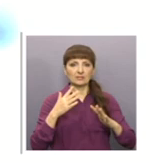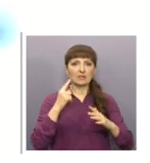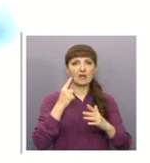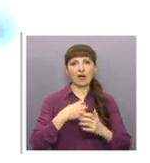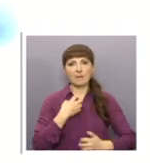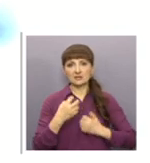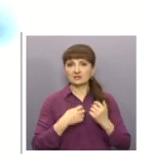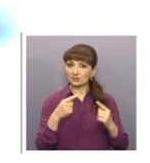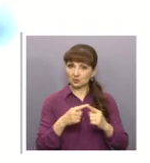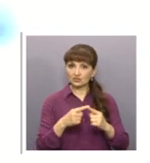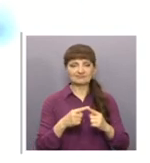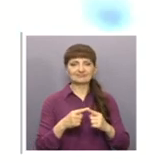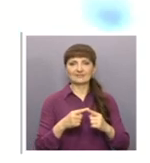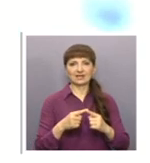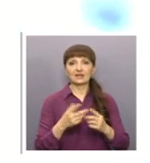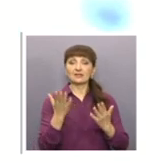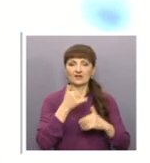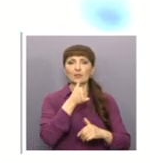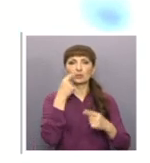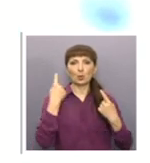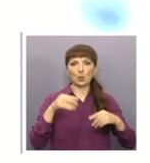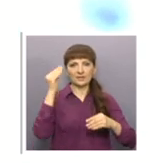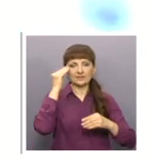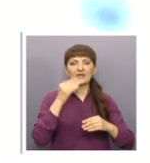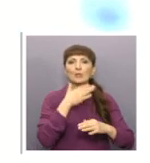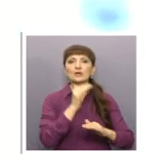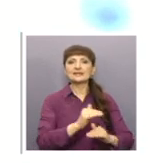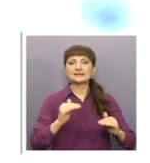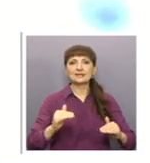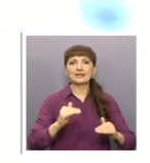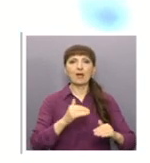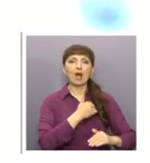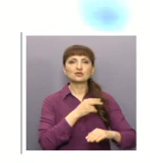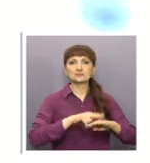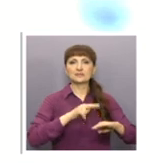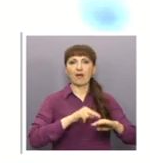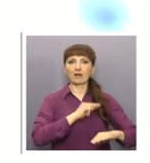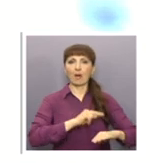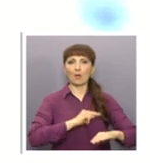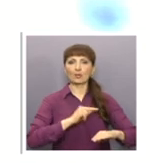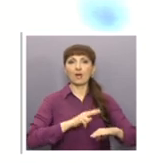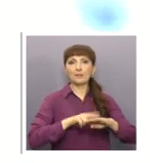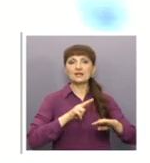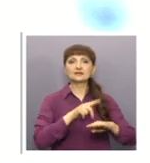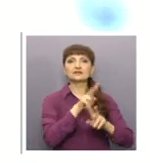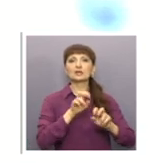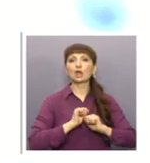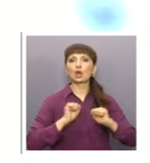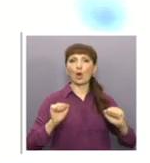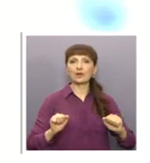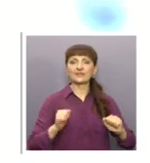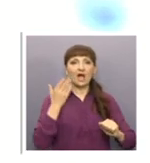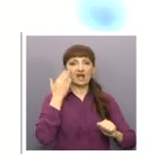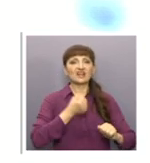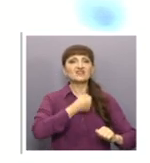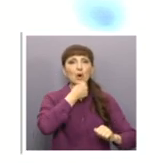Давайте взглянем на вещи с другой стороны. Для многих детей профессия полицейского – мечта. Полицейский – герой в детских глазах. А когда взрослые